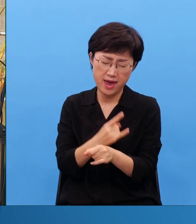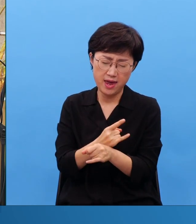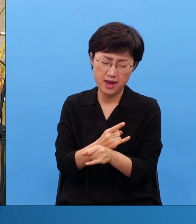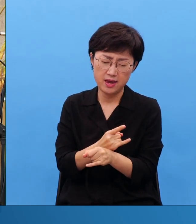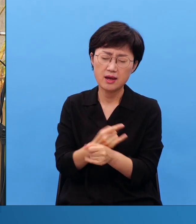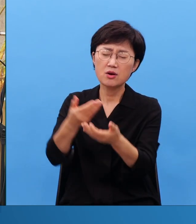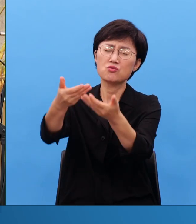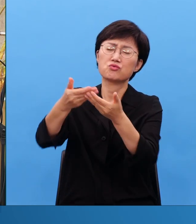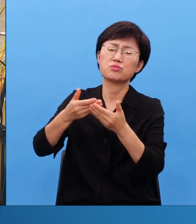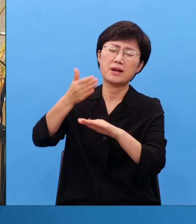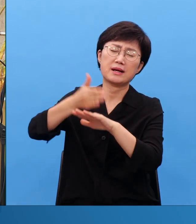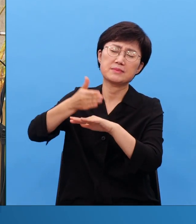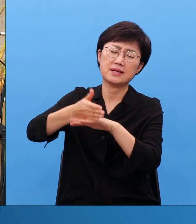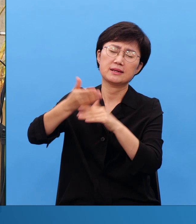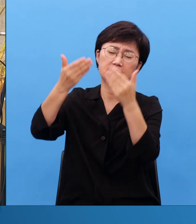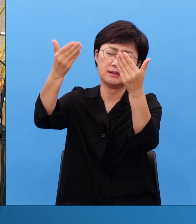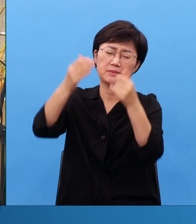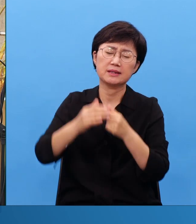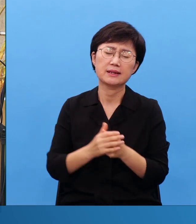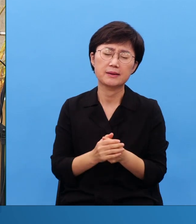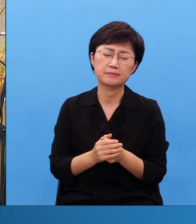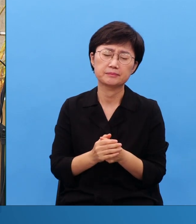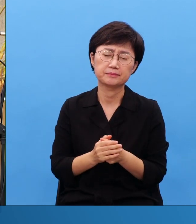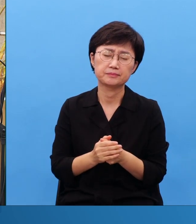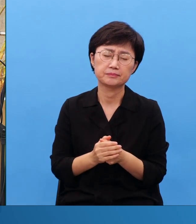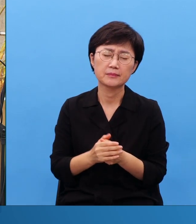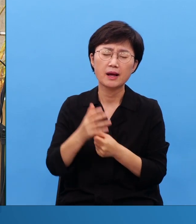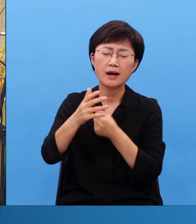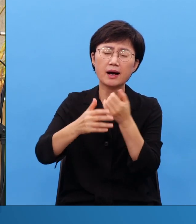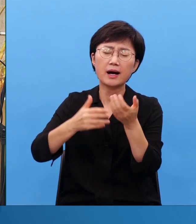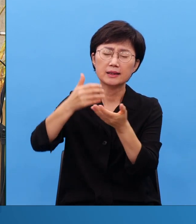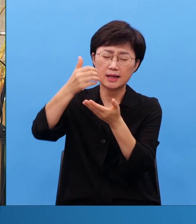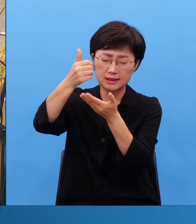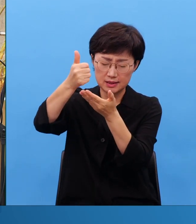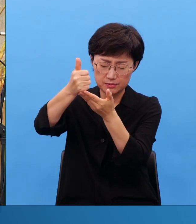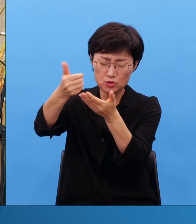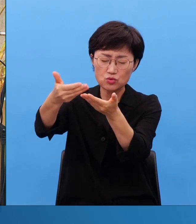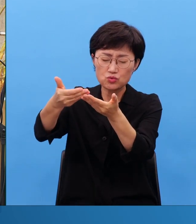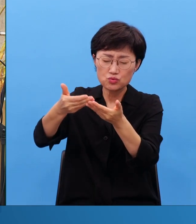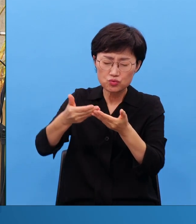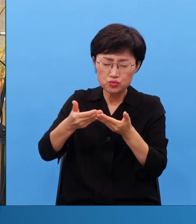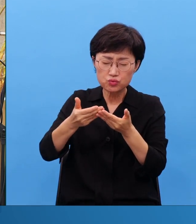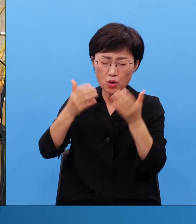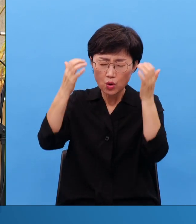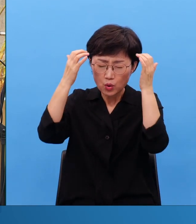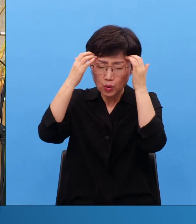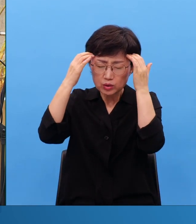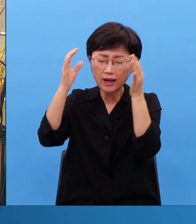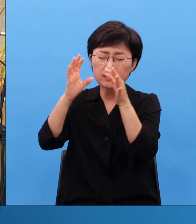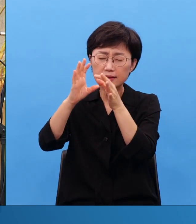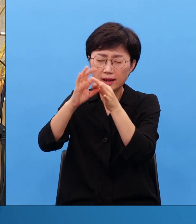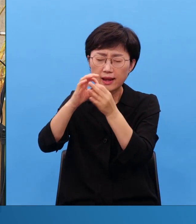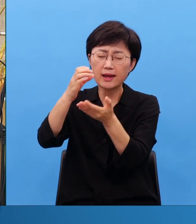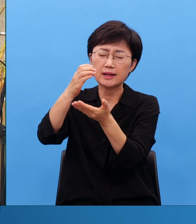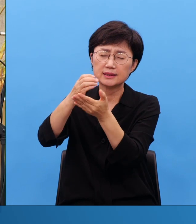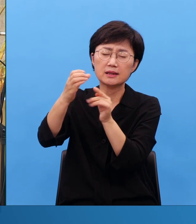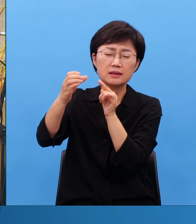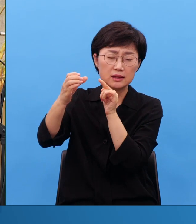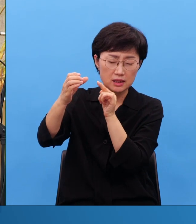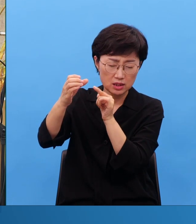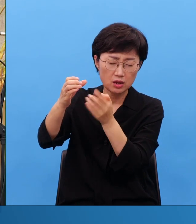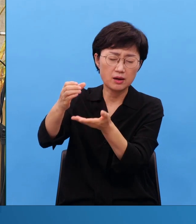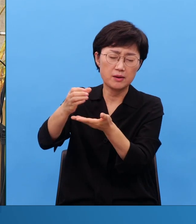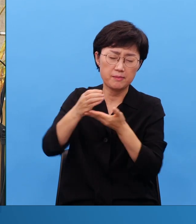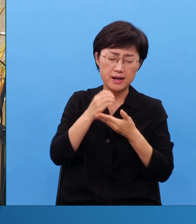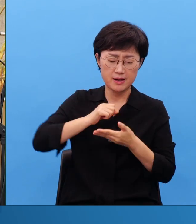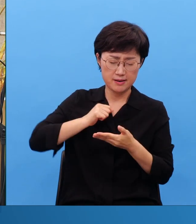absolute plans within hardships and difficulties. 하나님이 우리에게 주시는 고난의 자는 응답과 복음 증거의 시작이 되게